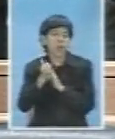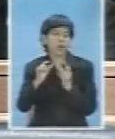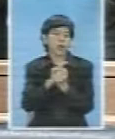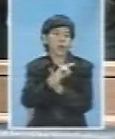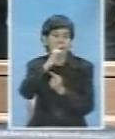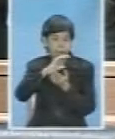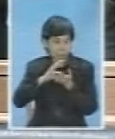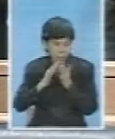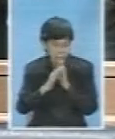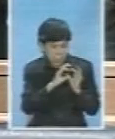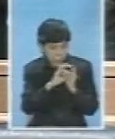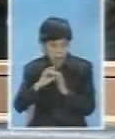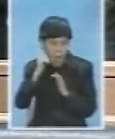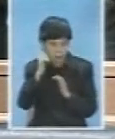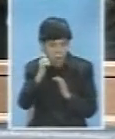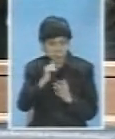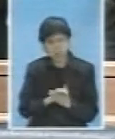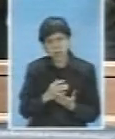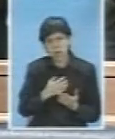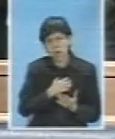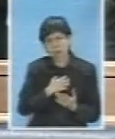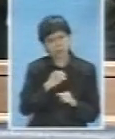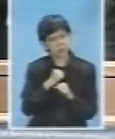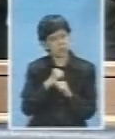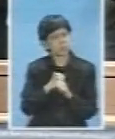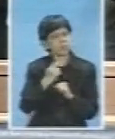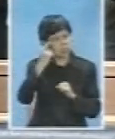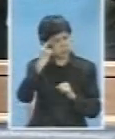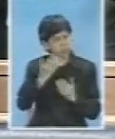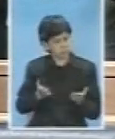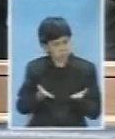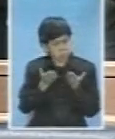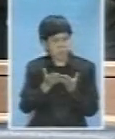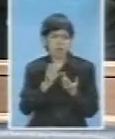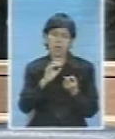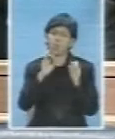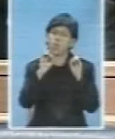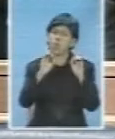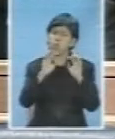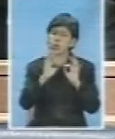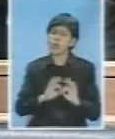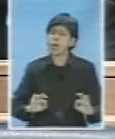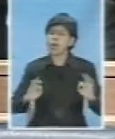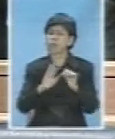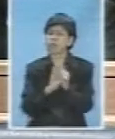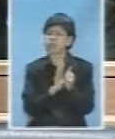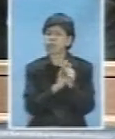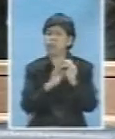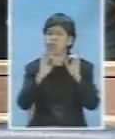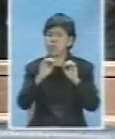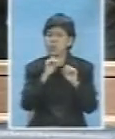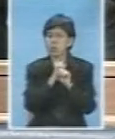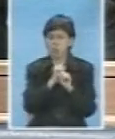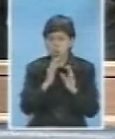ทยทั้งในเรื่องของการที่จะต้องสร้างขวัญและกำลังใจให้กับเพื่อนครูซึ่งเป็นบุคลากรกลุ่มสำคัญที่สุด